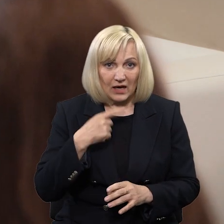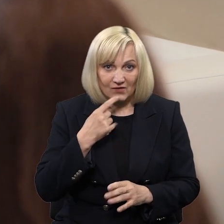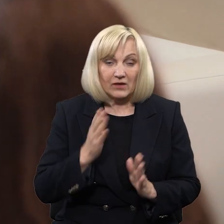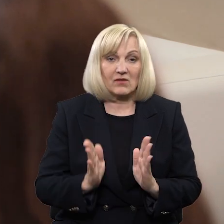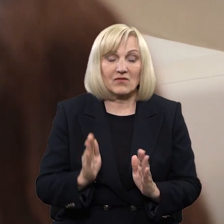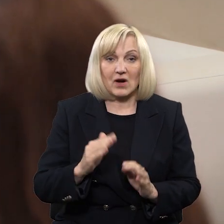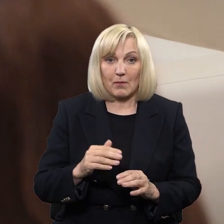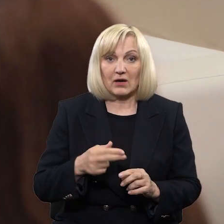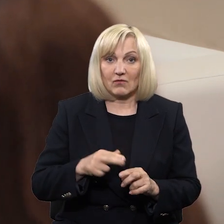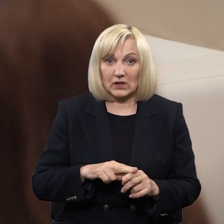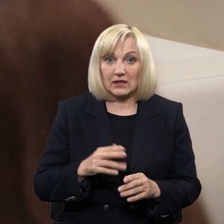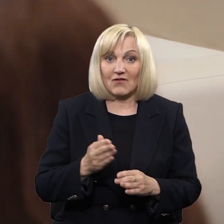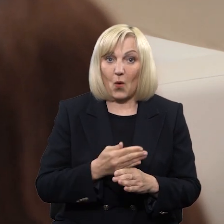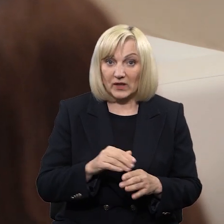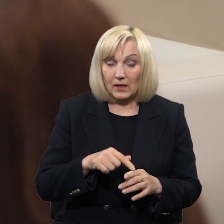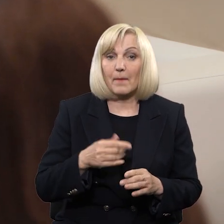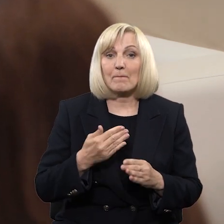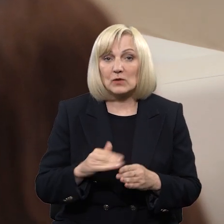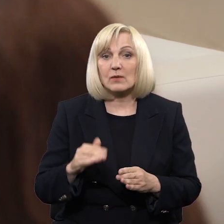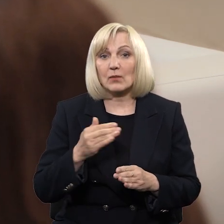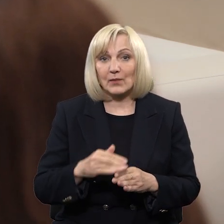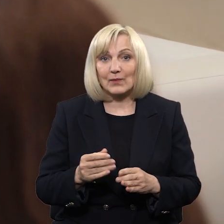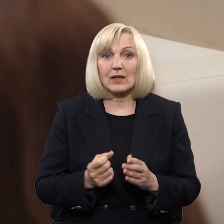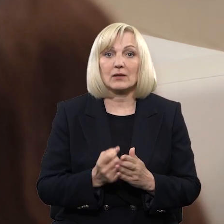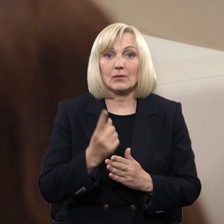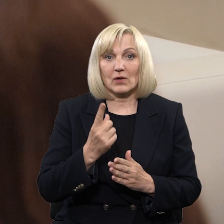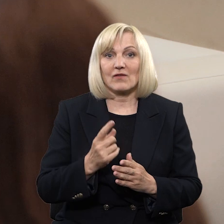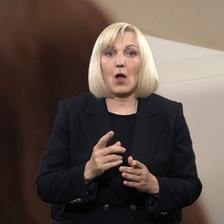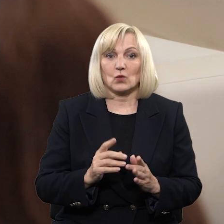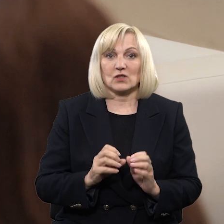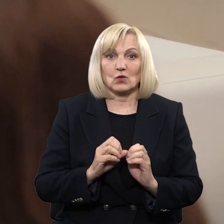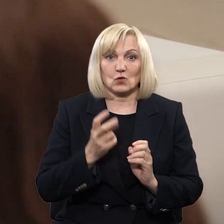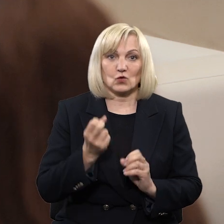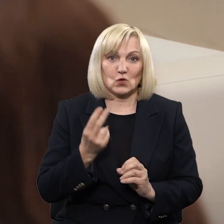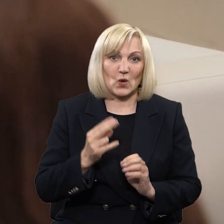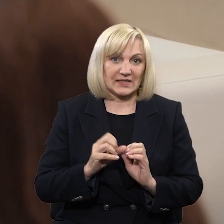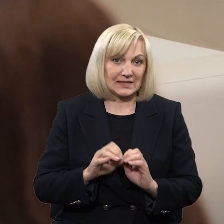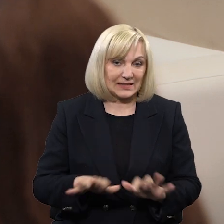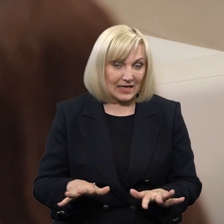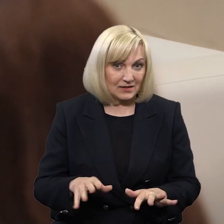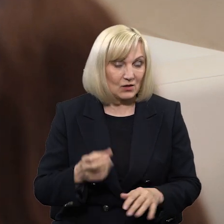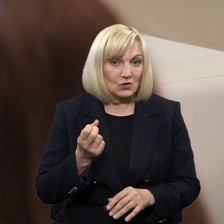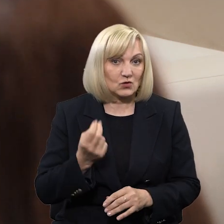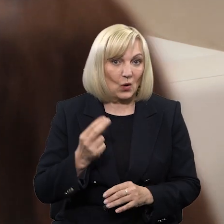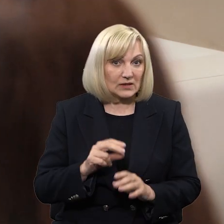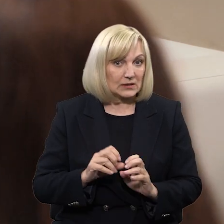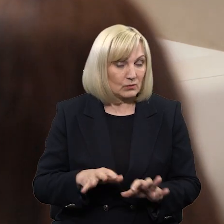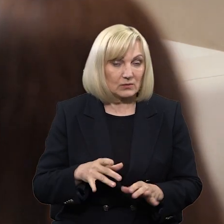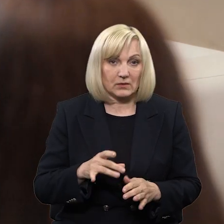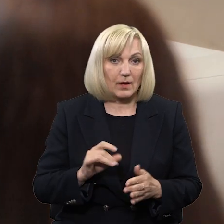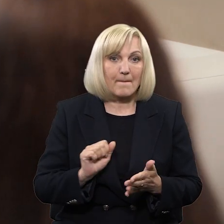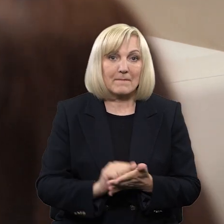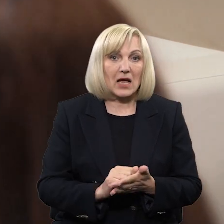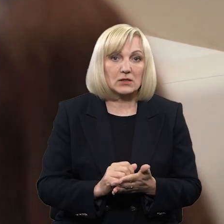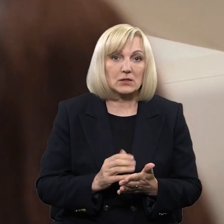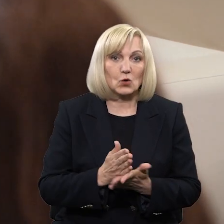в рамках этого отдела постепенно начали появляться соцсети сразу отмечу что соцсетями пресс-служба